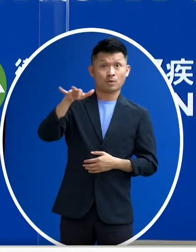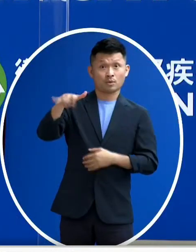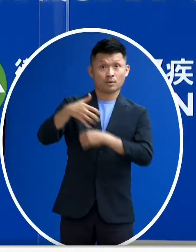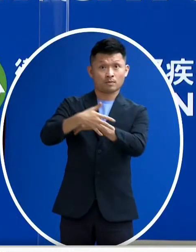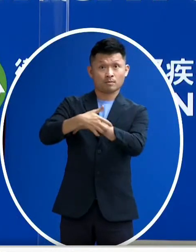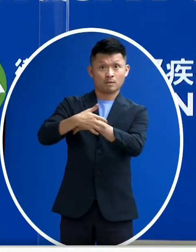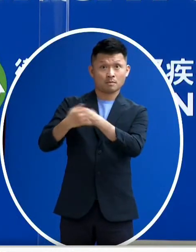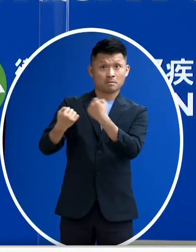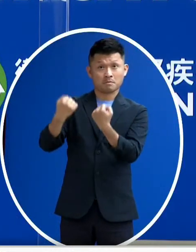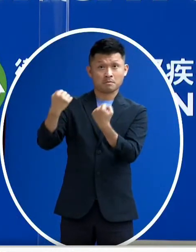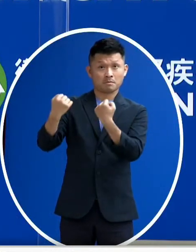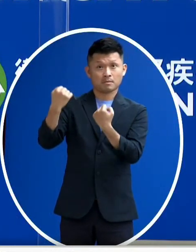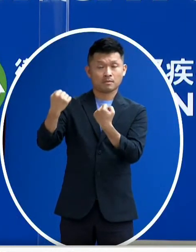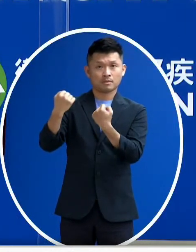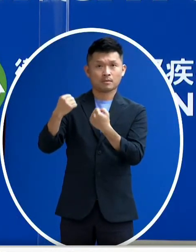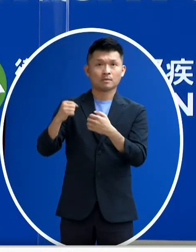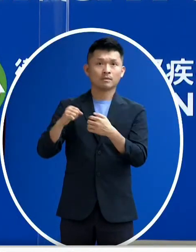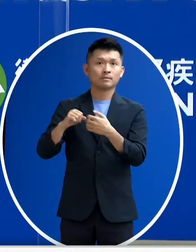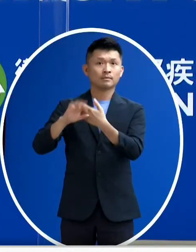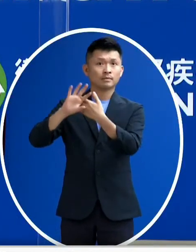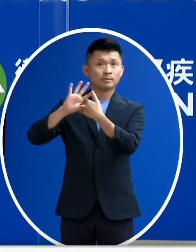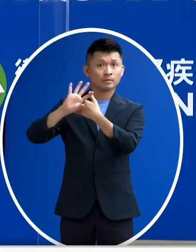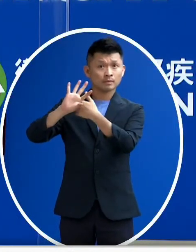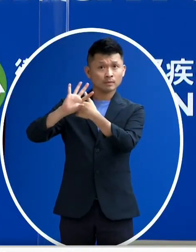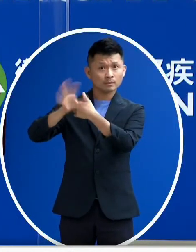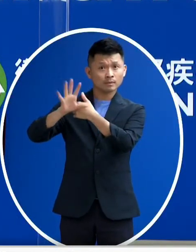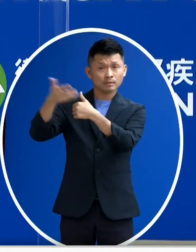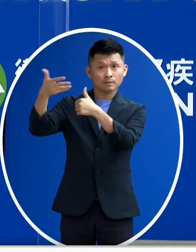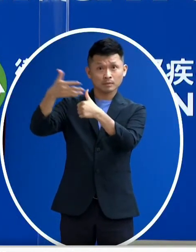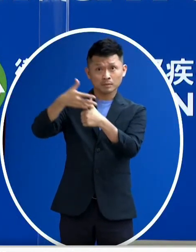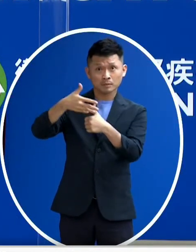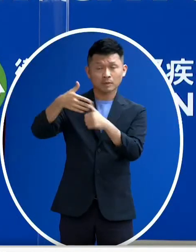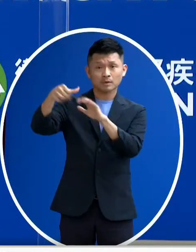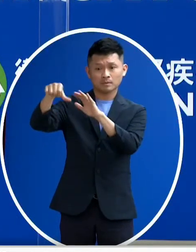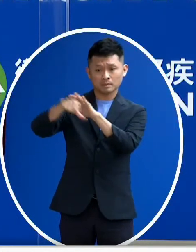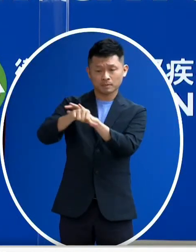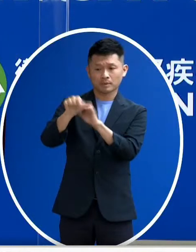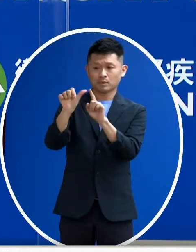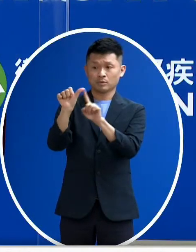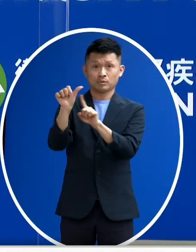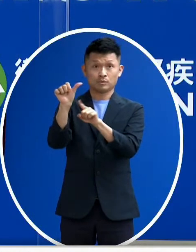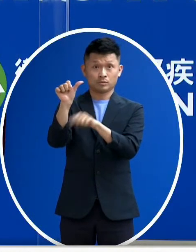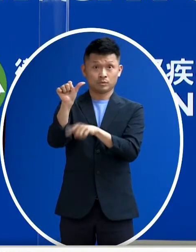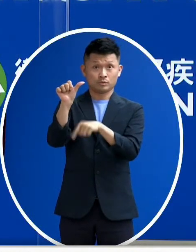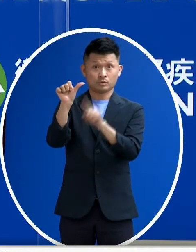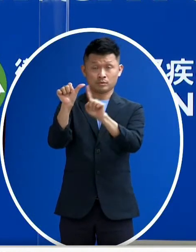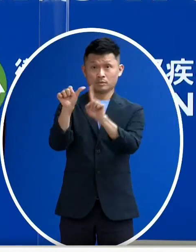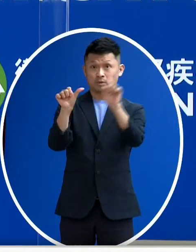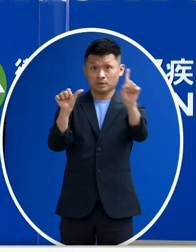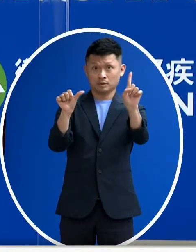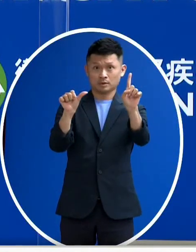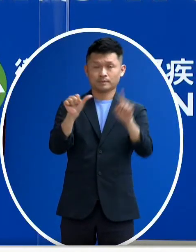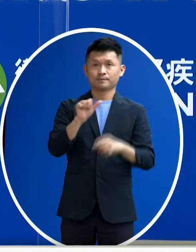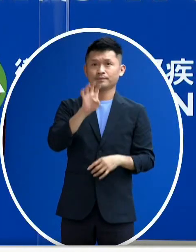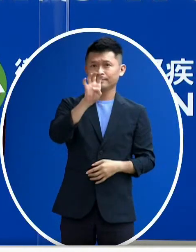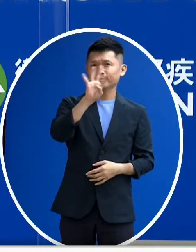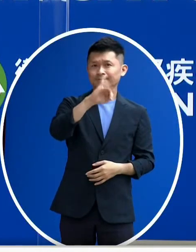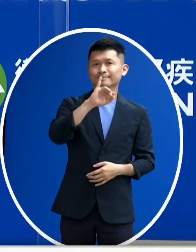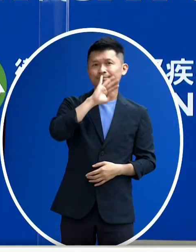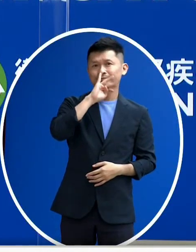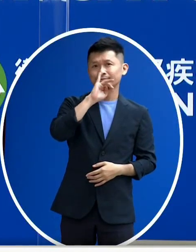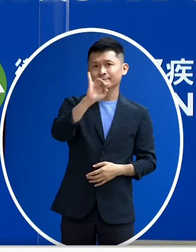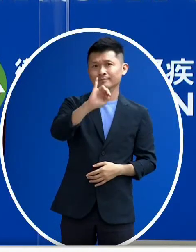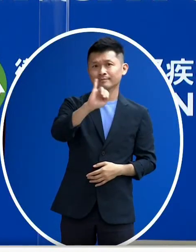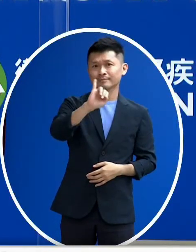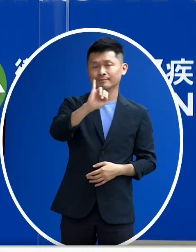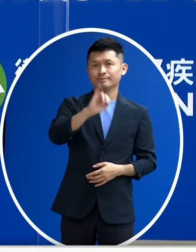他事实上就是境外我们之中的境外移入的一个个案，那是40几岁的女性，